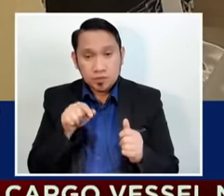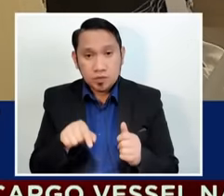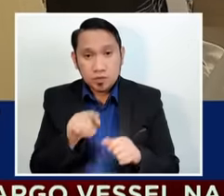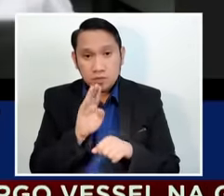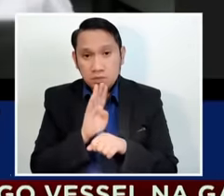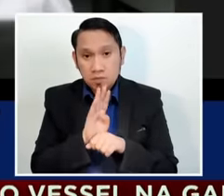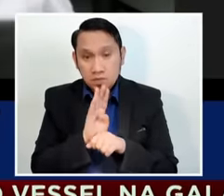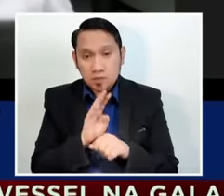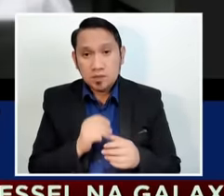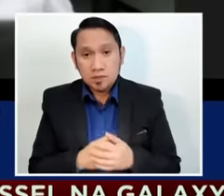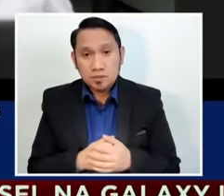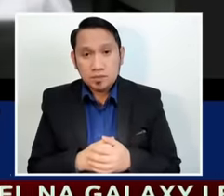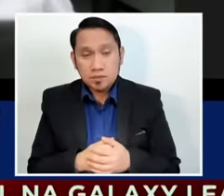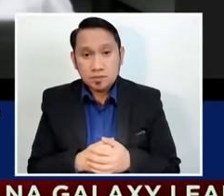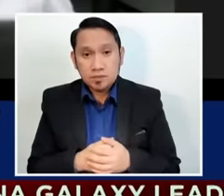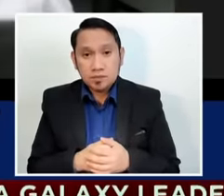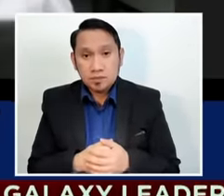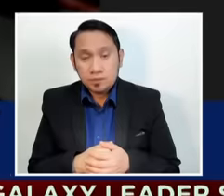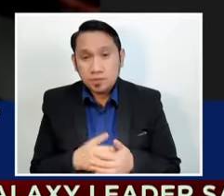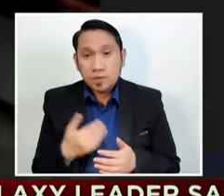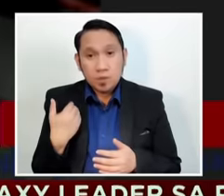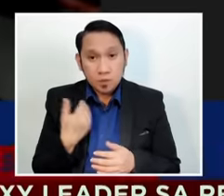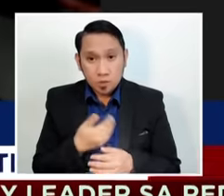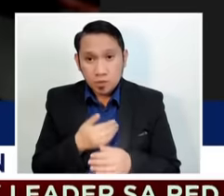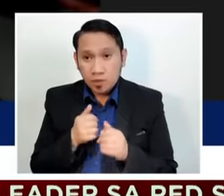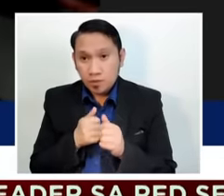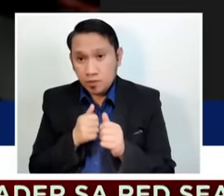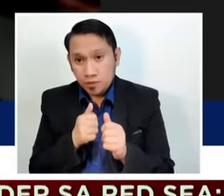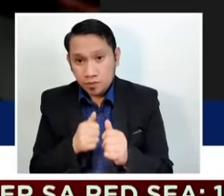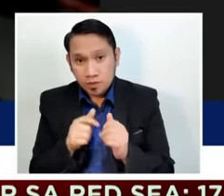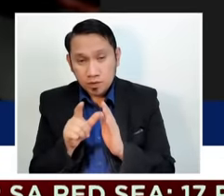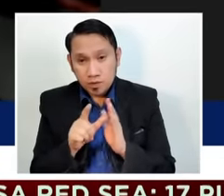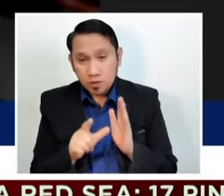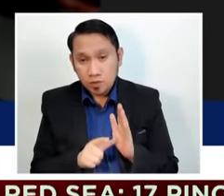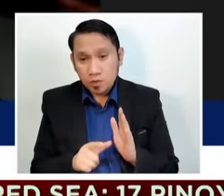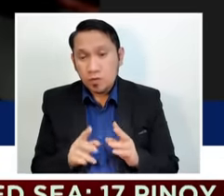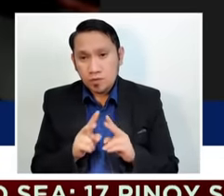negosyante. We have been following the law very strictly.